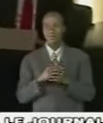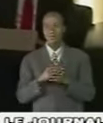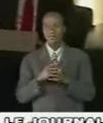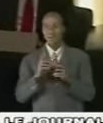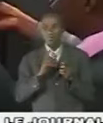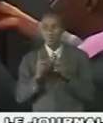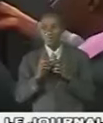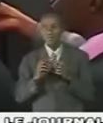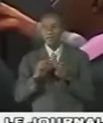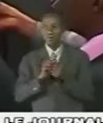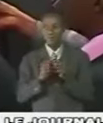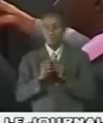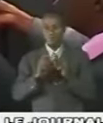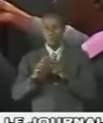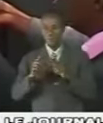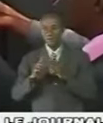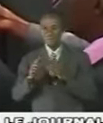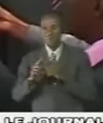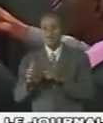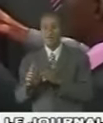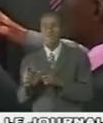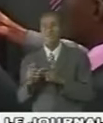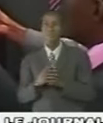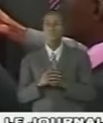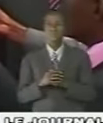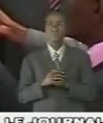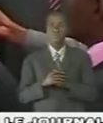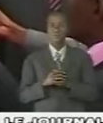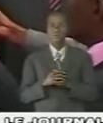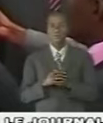président d'exercice donc de la CDAO, la communauté économique des États de